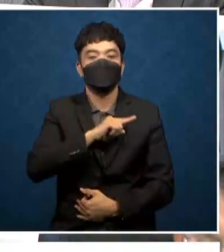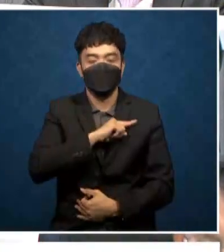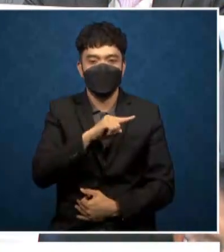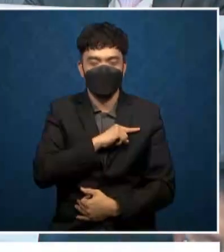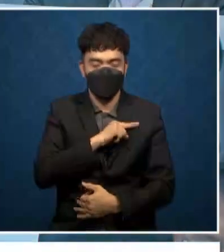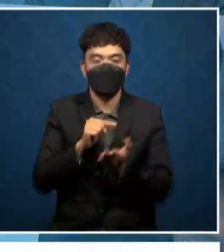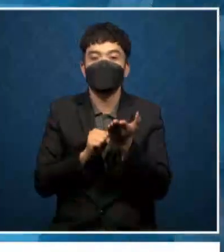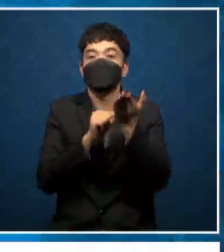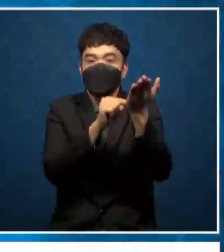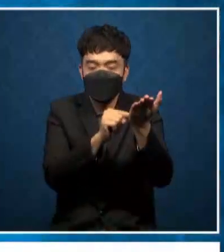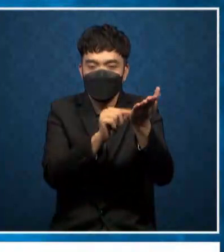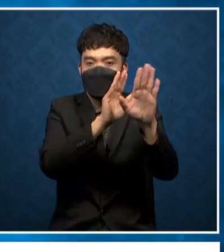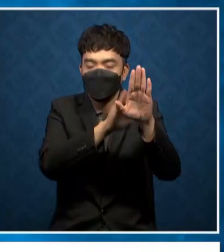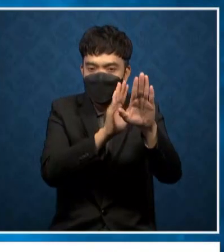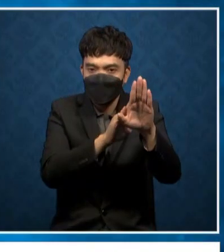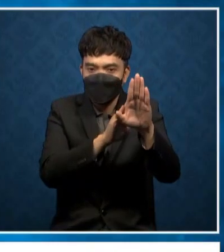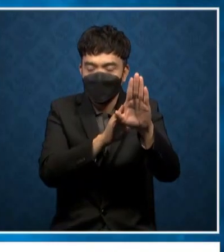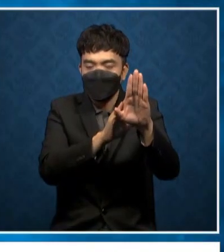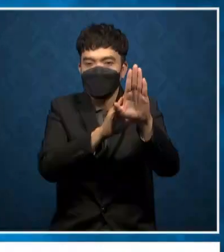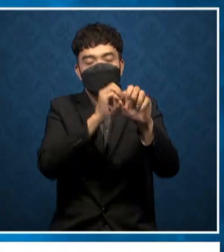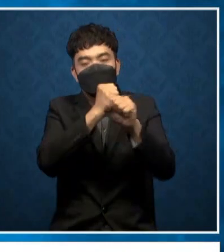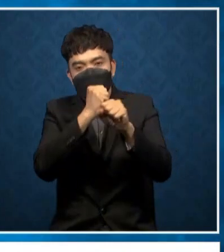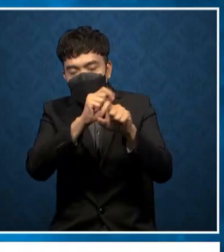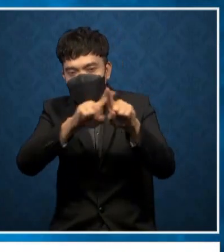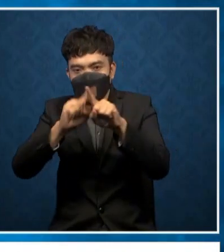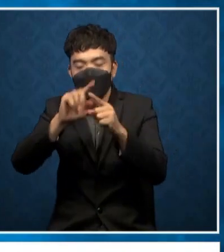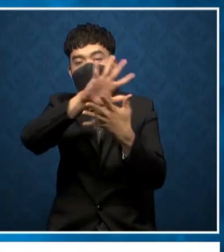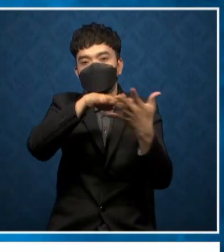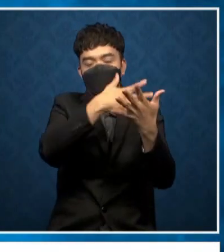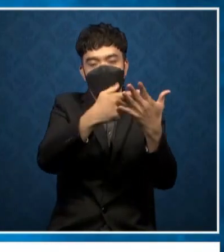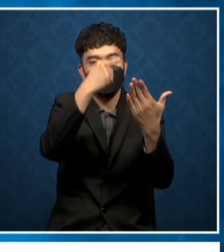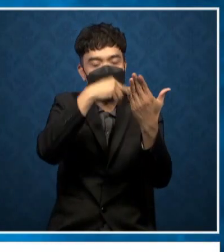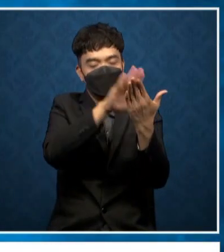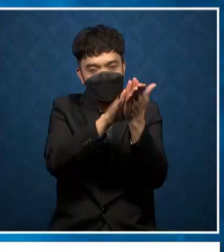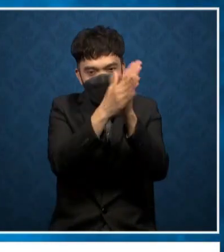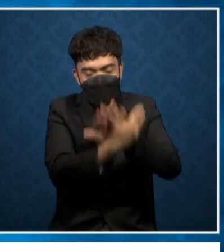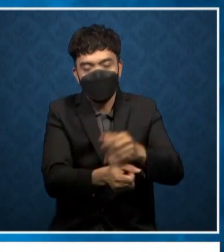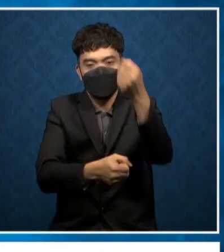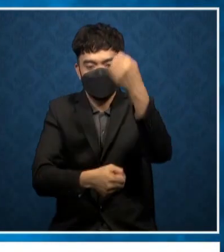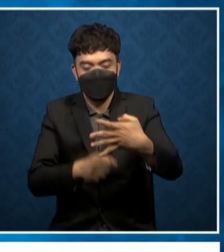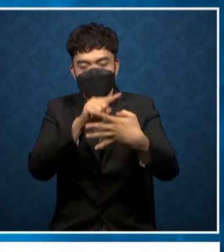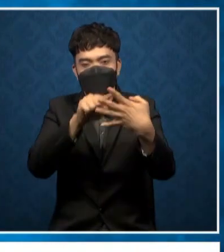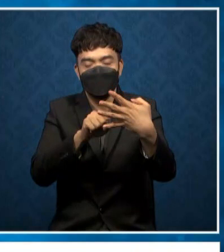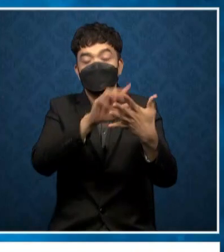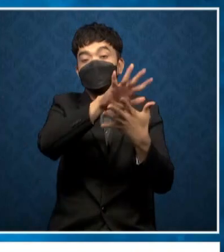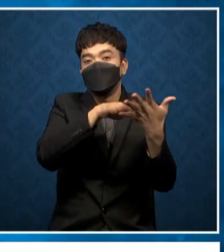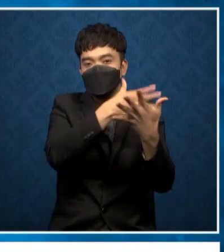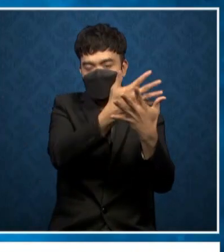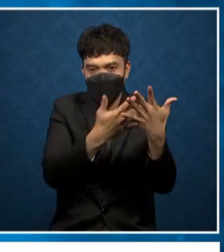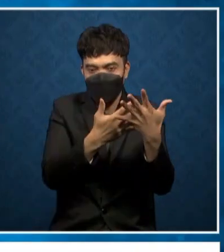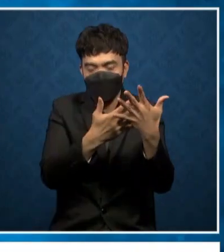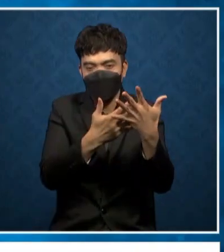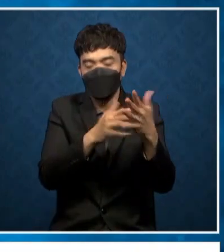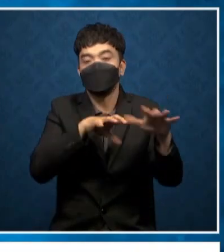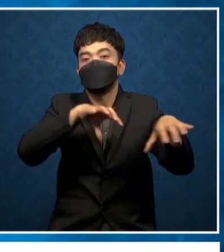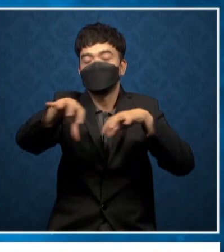ะมนัศ podobล้ตามแผนการรู้ประเทศจากวนสี่แผนห ขอแนการ